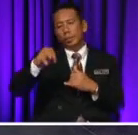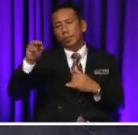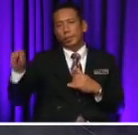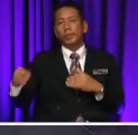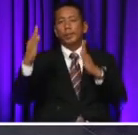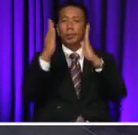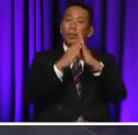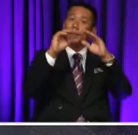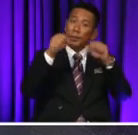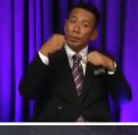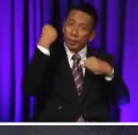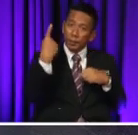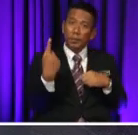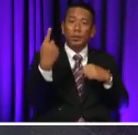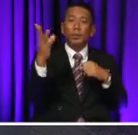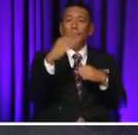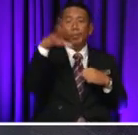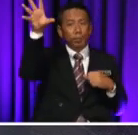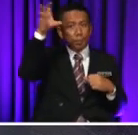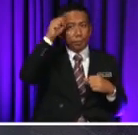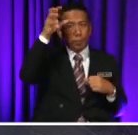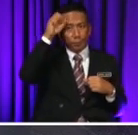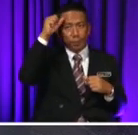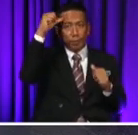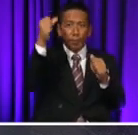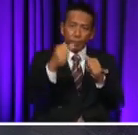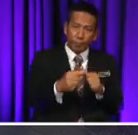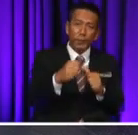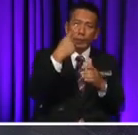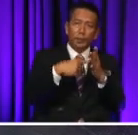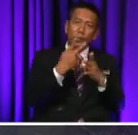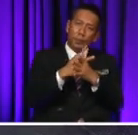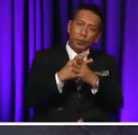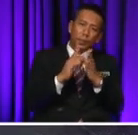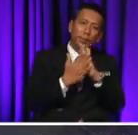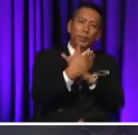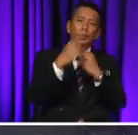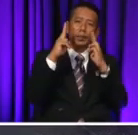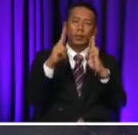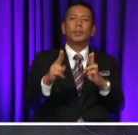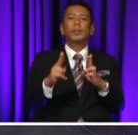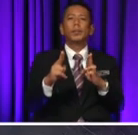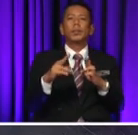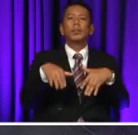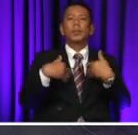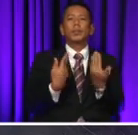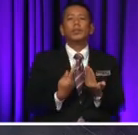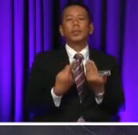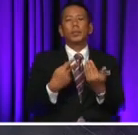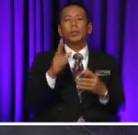sama poin boleh paham dan juga menghafal ataupun ingat apa yang dikongsikan oleh Ustadzah kita pada hari ini Ustazah Bagaimana